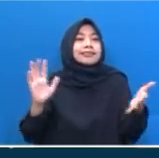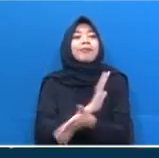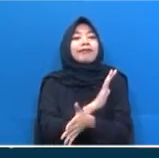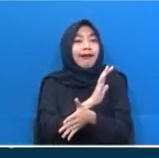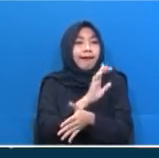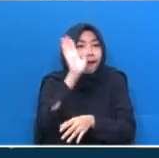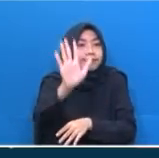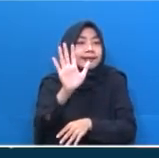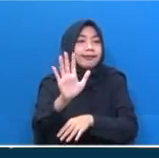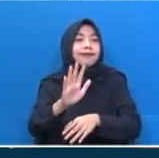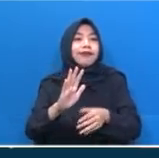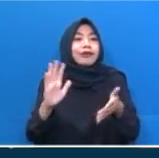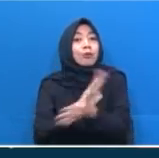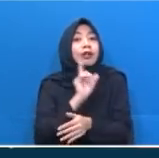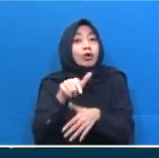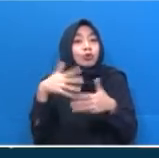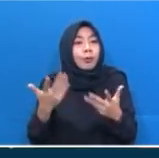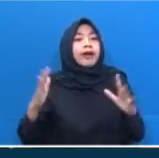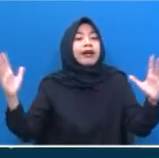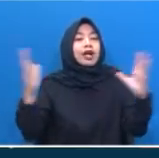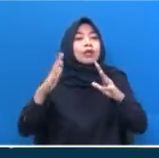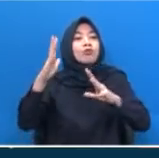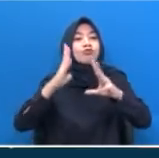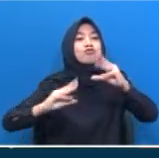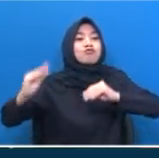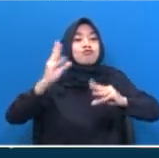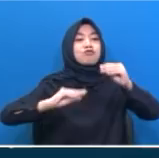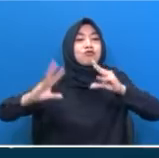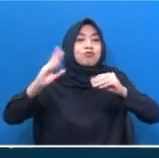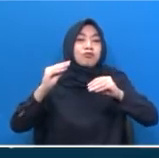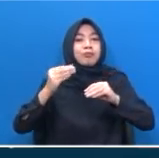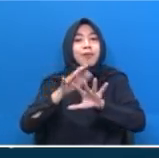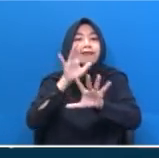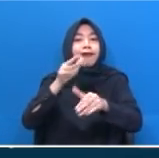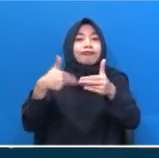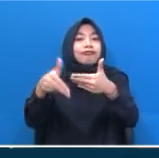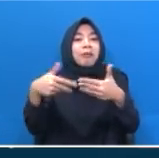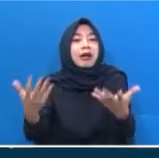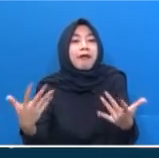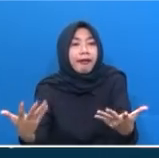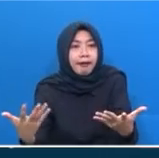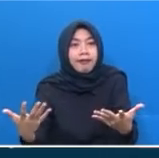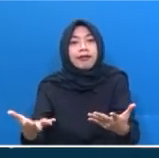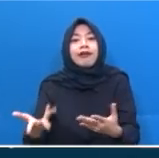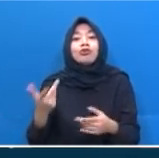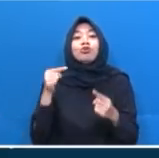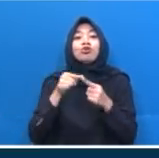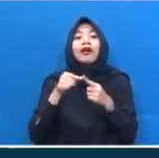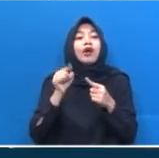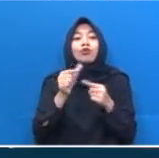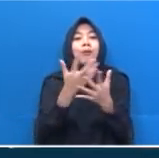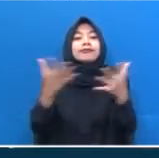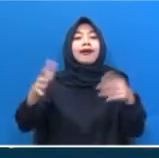waktunya untuk membahas hal tersebut karena skala prioritas adalah kepentingan rakyat setelah